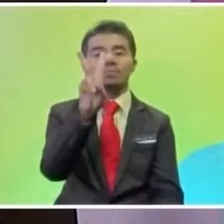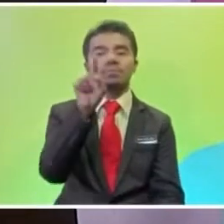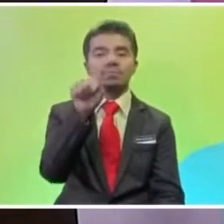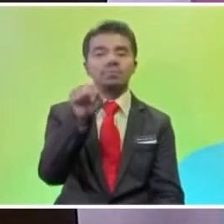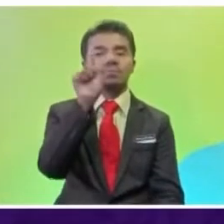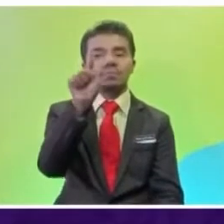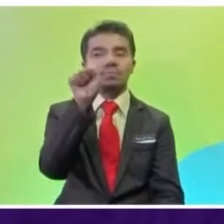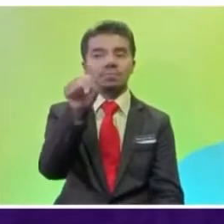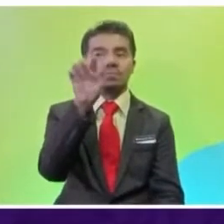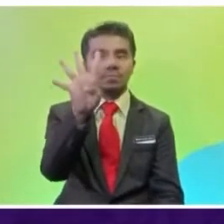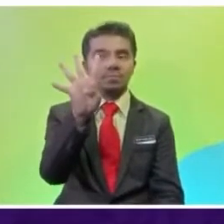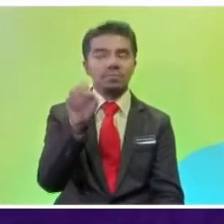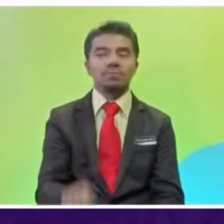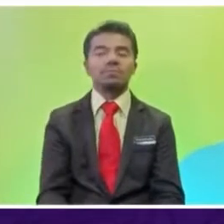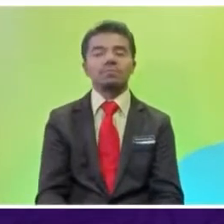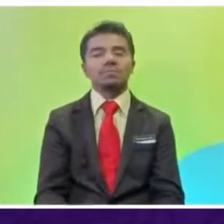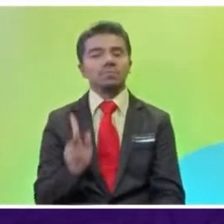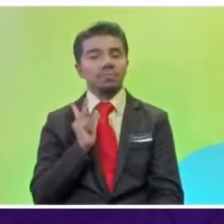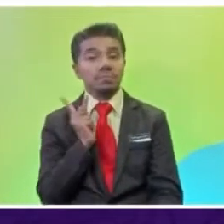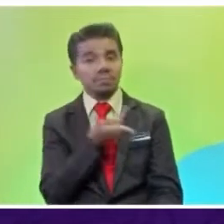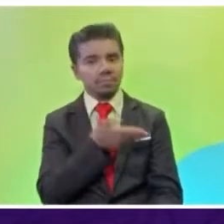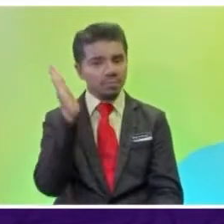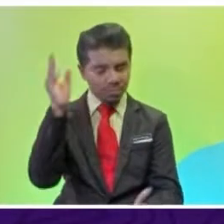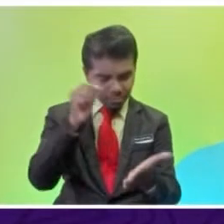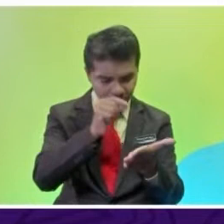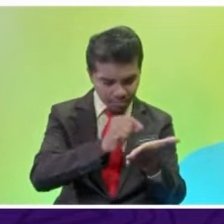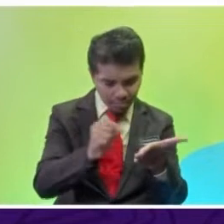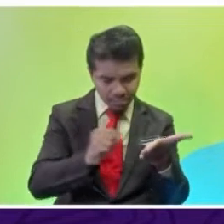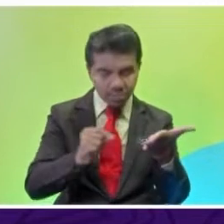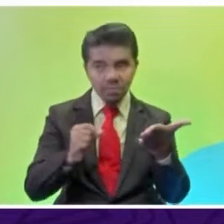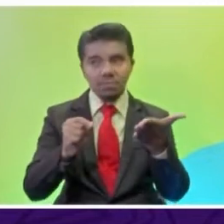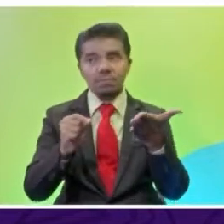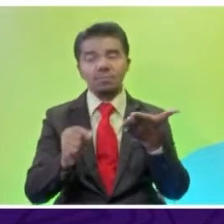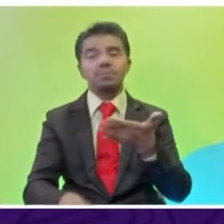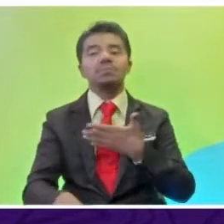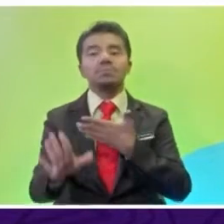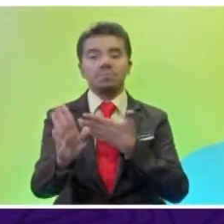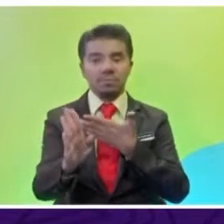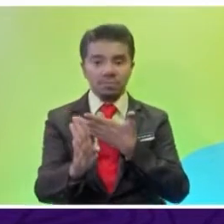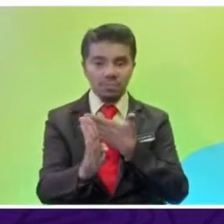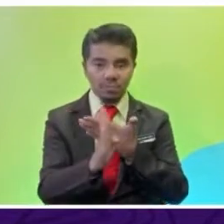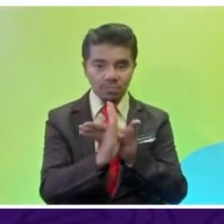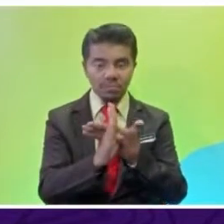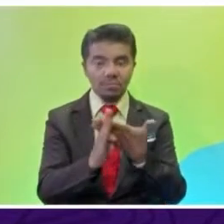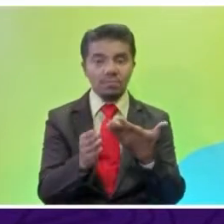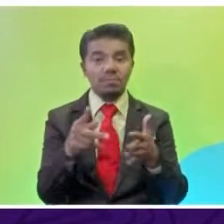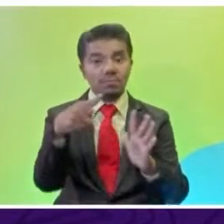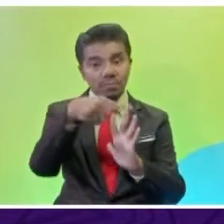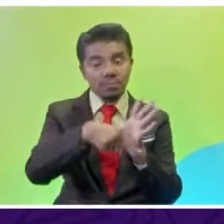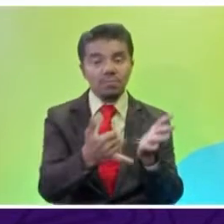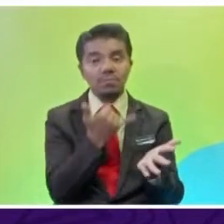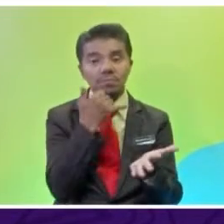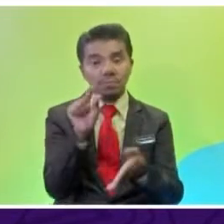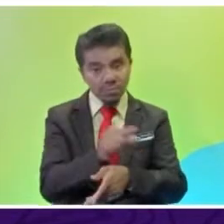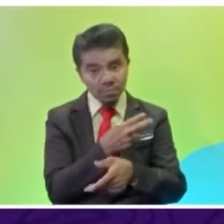po4 kita akan menganalisis kesan penyalahgunaan dada kepada diri keluarga dan masyarakat dan contoh cadangan